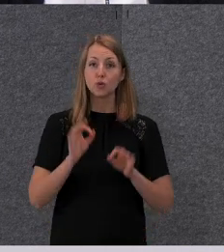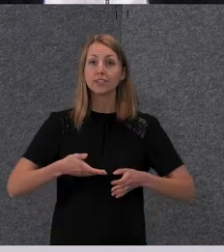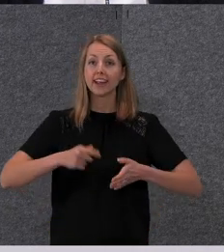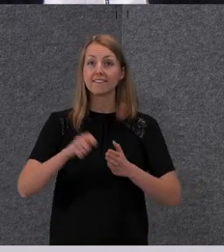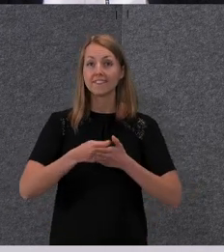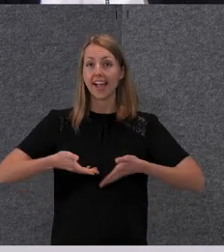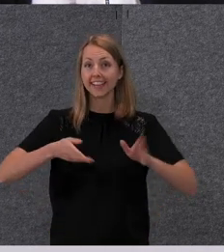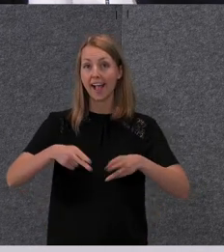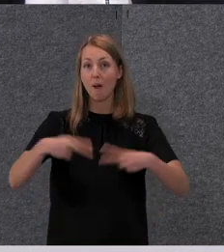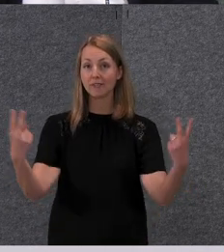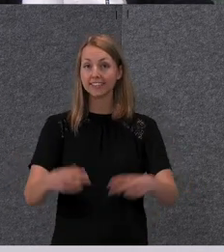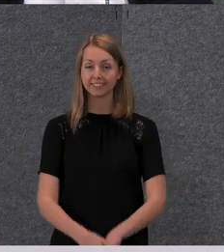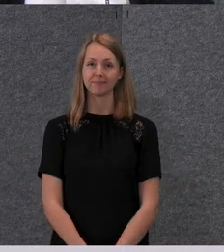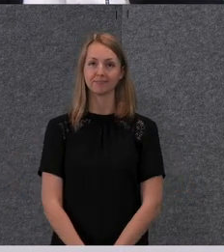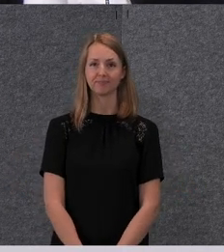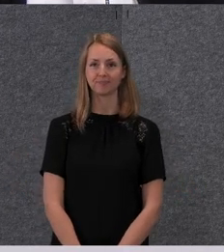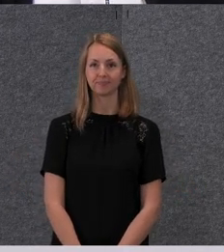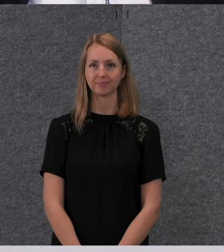Wahlgang ist eröffnet.